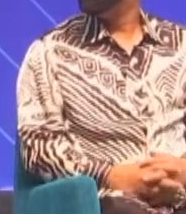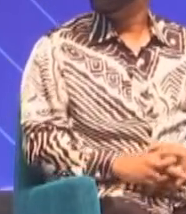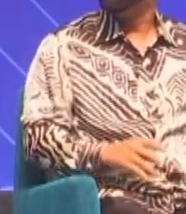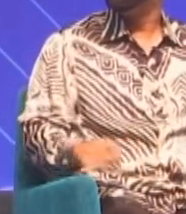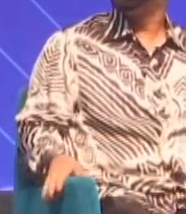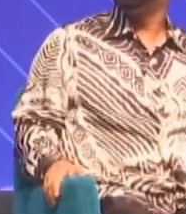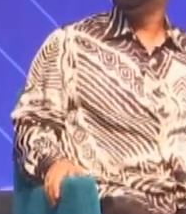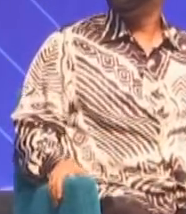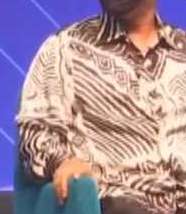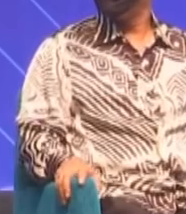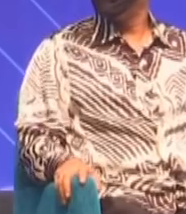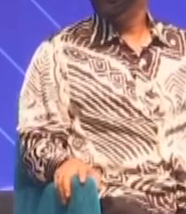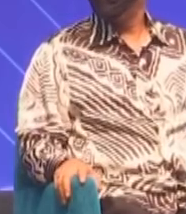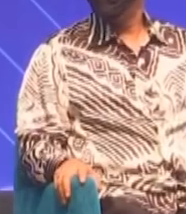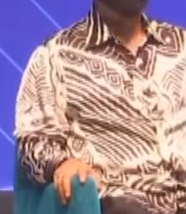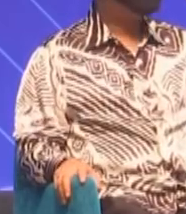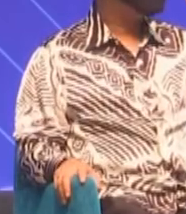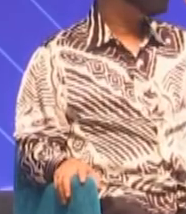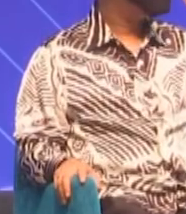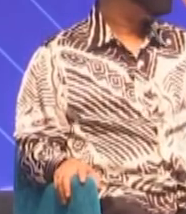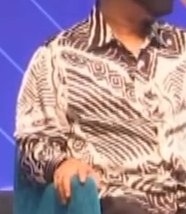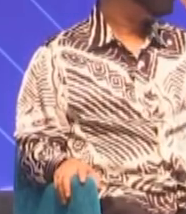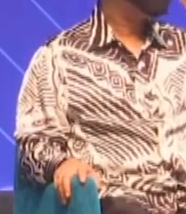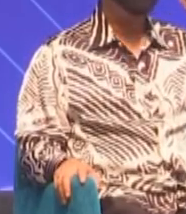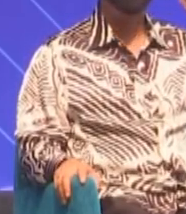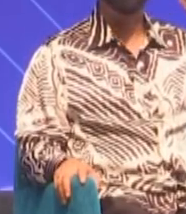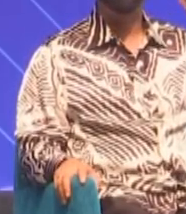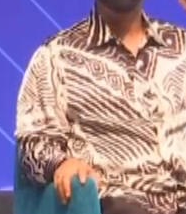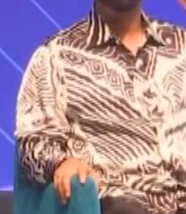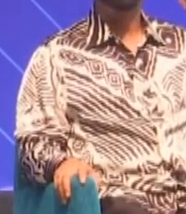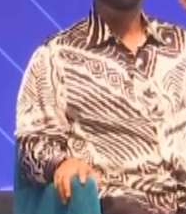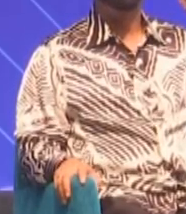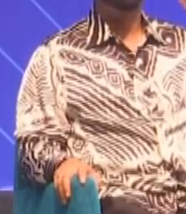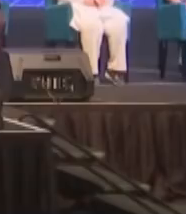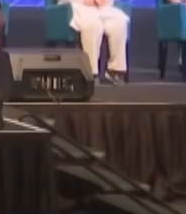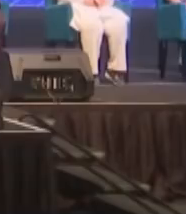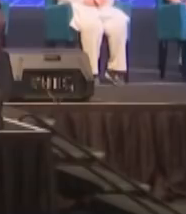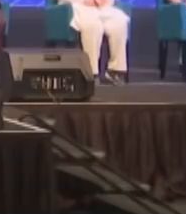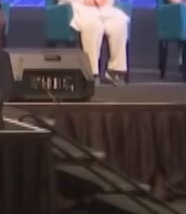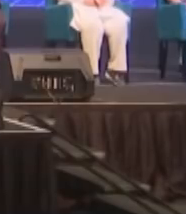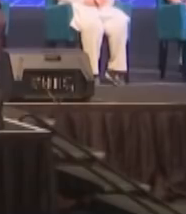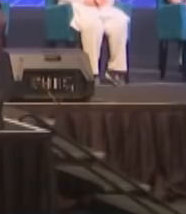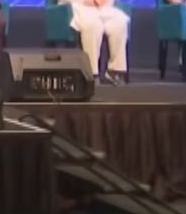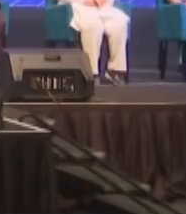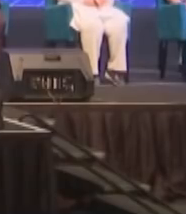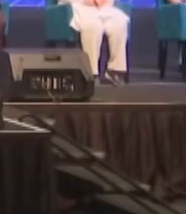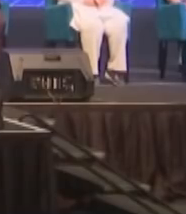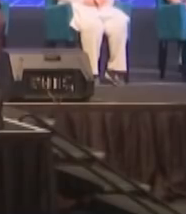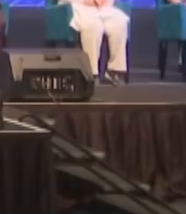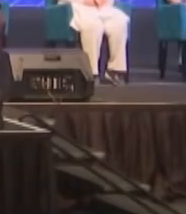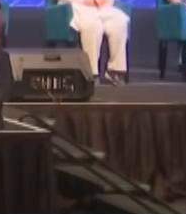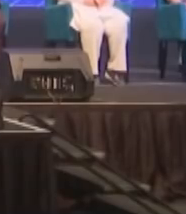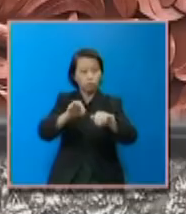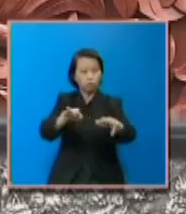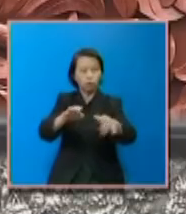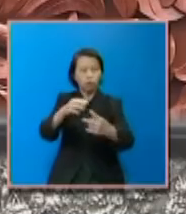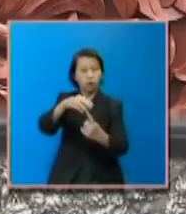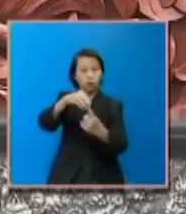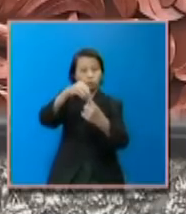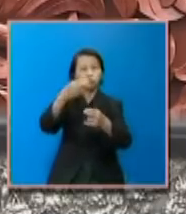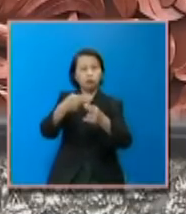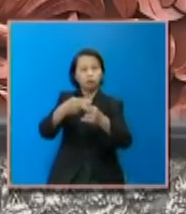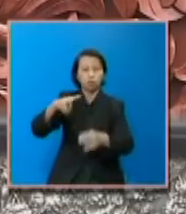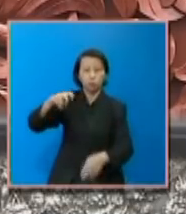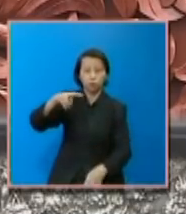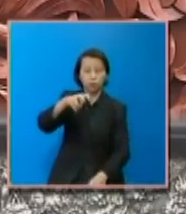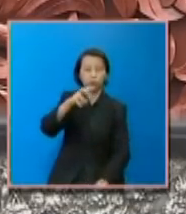购买疫苗啊等等，然后他的各种的这种防疫措施呢，好像也是出尔反尔，有时